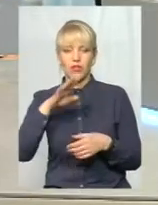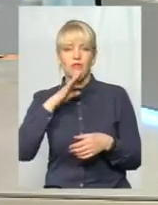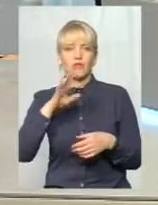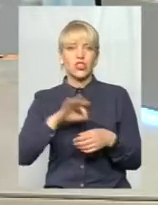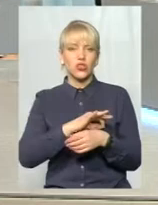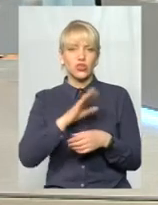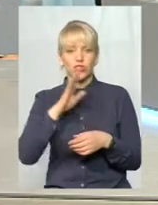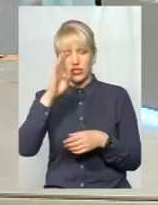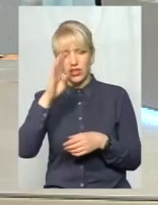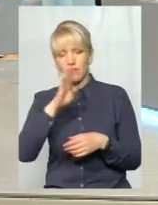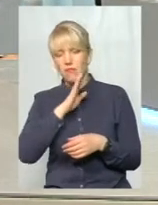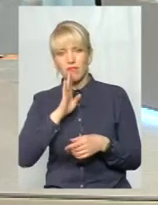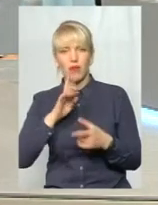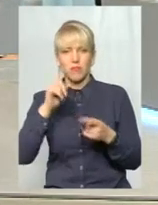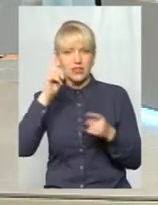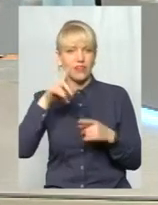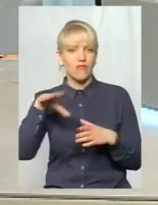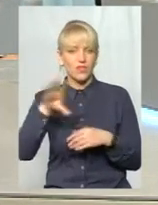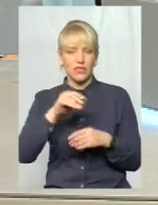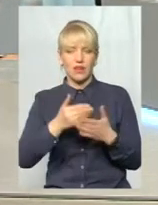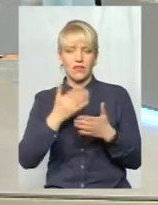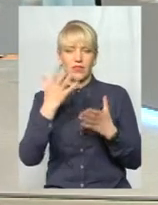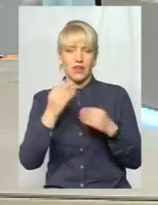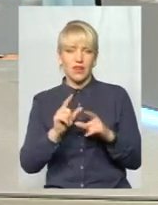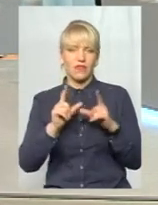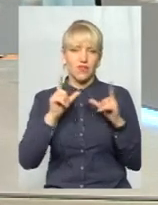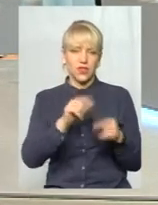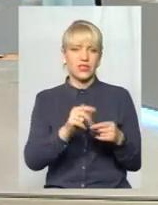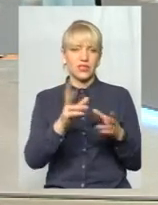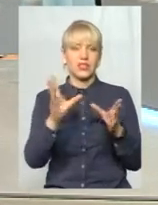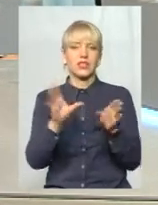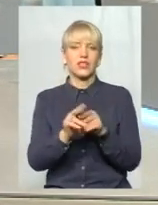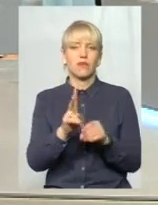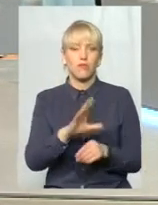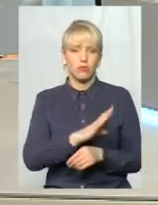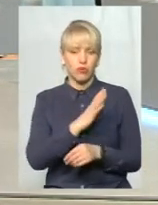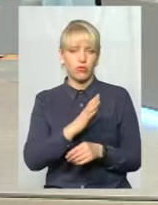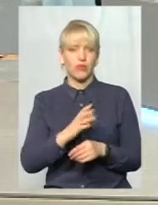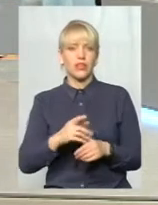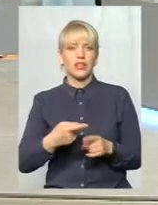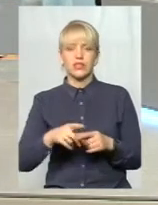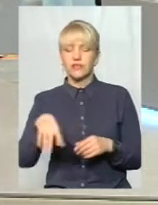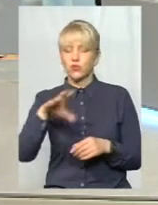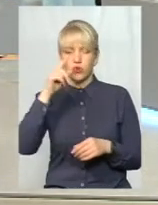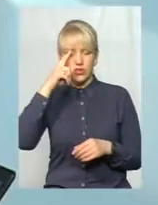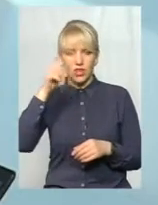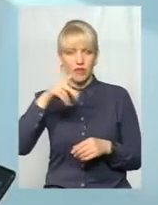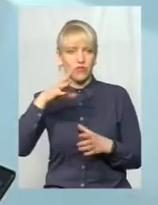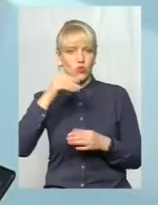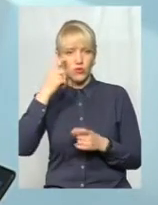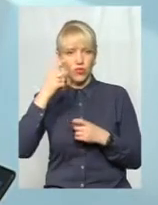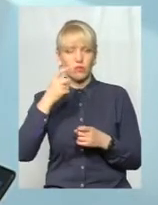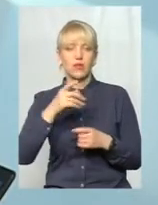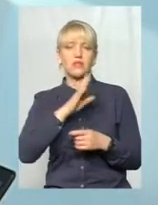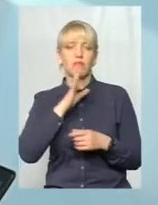все абсолютно від дня виїзду, з ким він був і де він міг зникнути, вони знають абсолютно всю інформацію. Вона дійсно